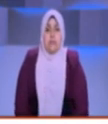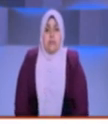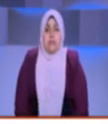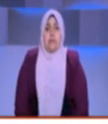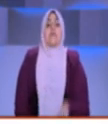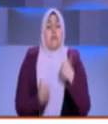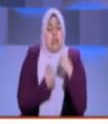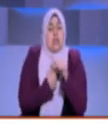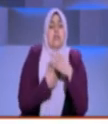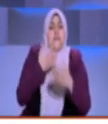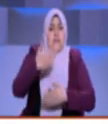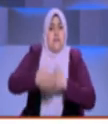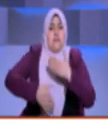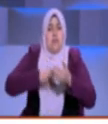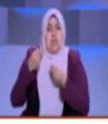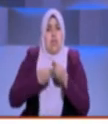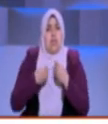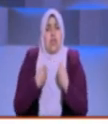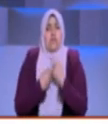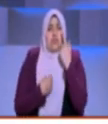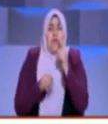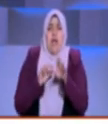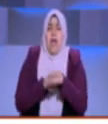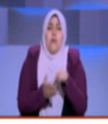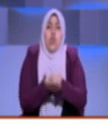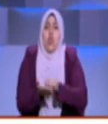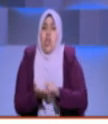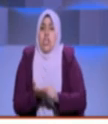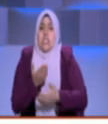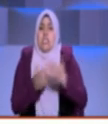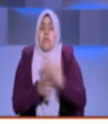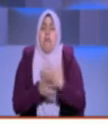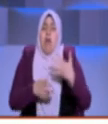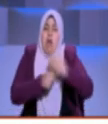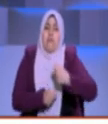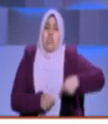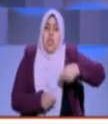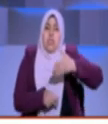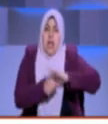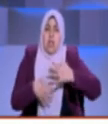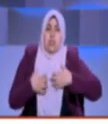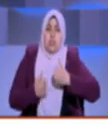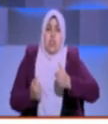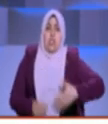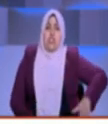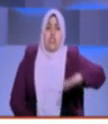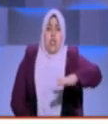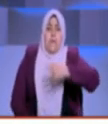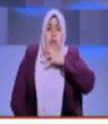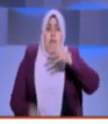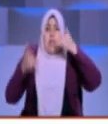ببعض الجلسات التي تمت مع الحكومة خلال الفترة الماضية حتى يتمكن من